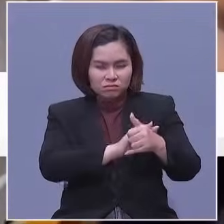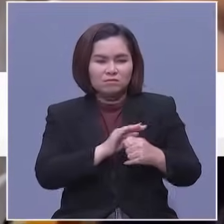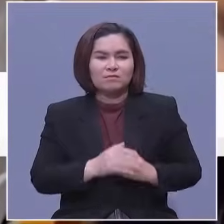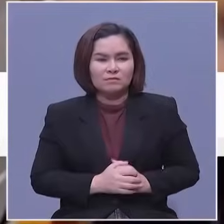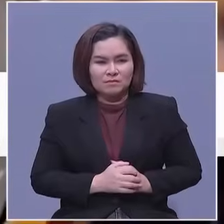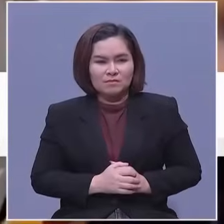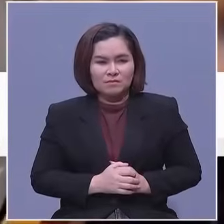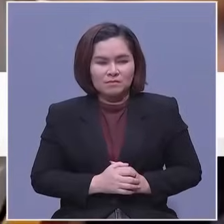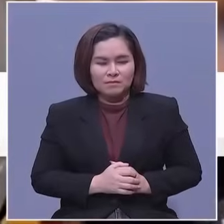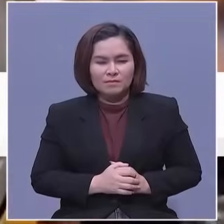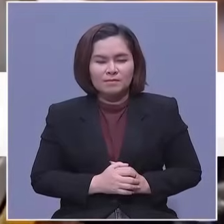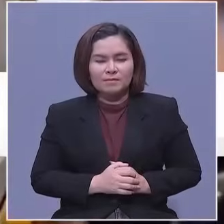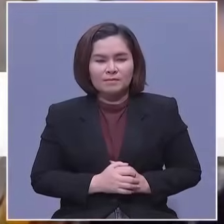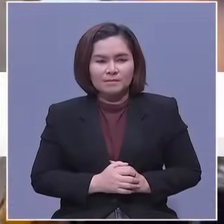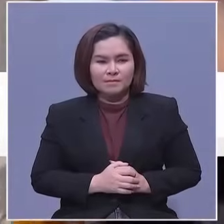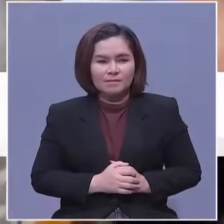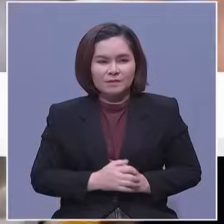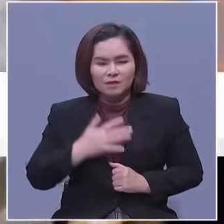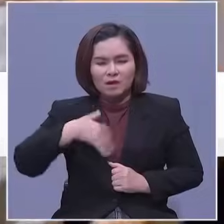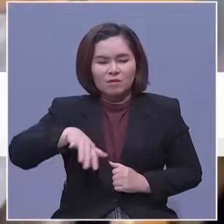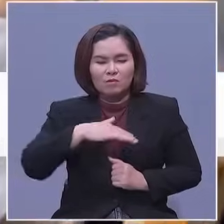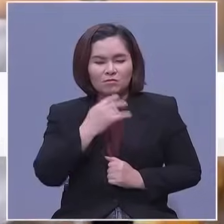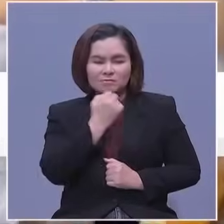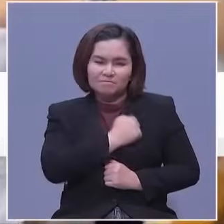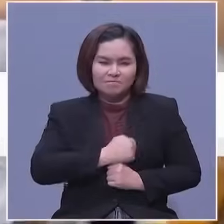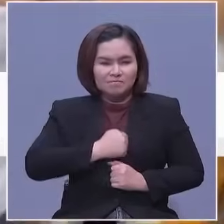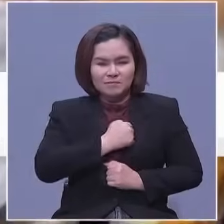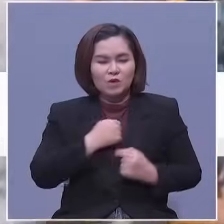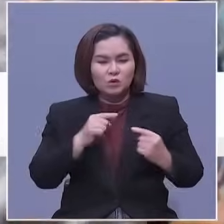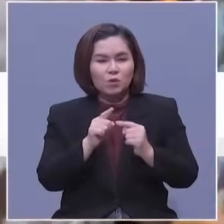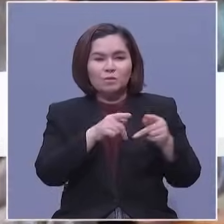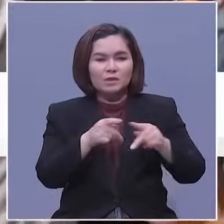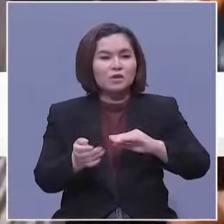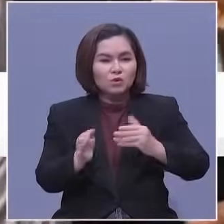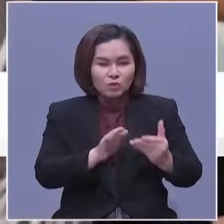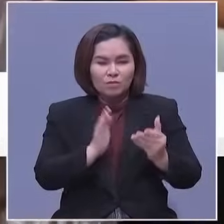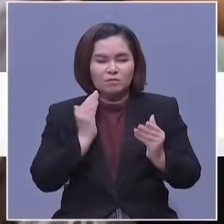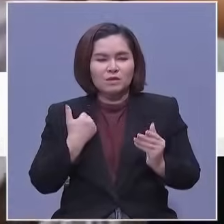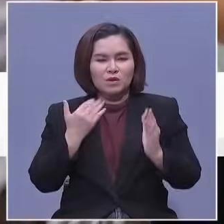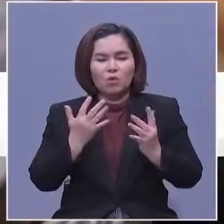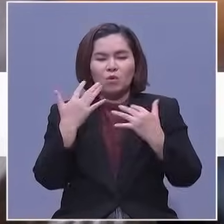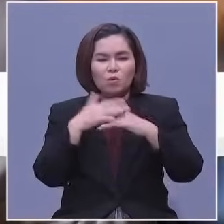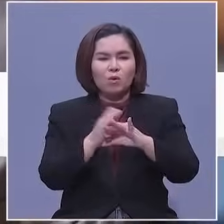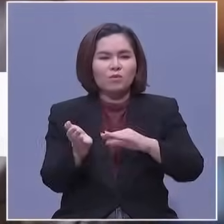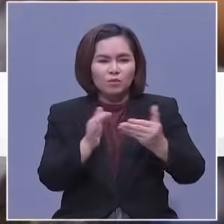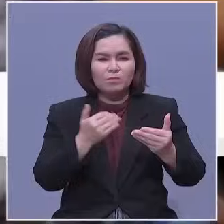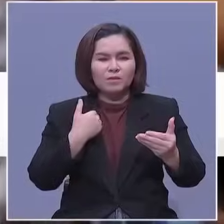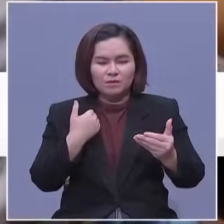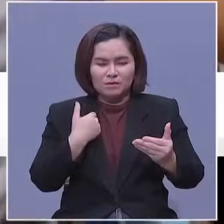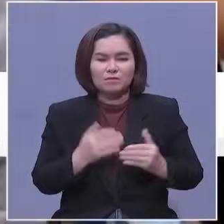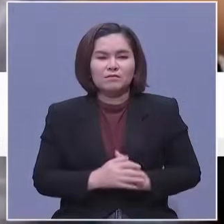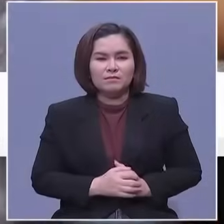หตุท่ามกลางบรรยากาศที่โศกเศร้าเลยค่ะบนศาลาสวดศพที่มีแขกเดินทางมาร่วมงานศพกันนะคะ